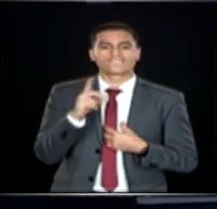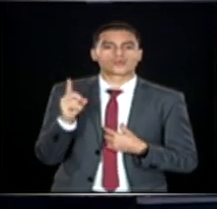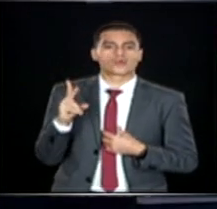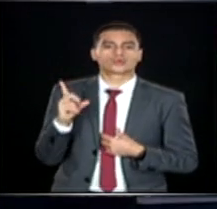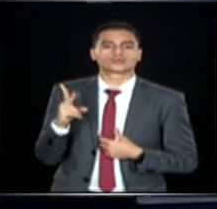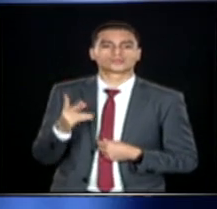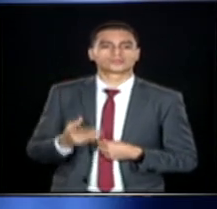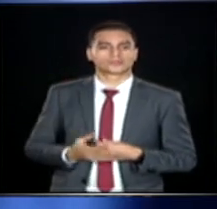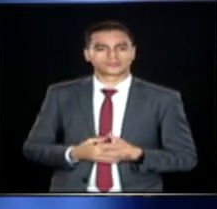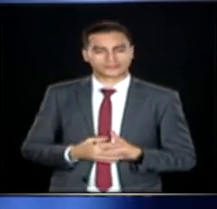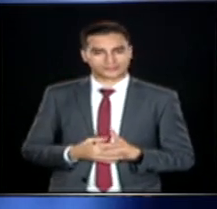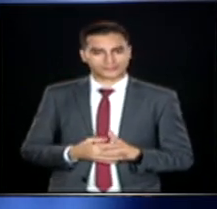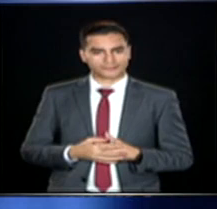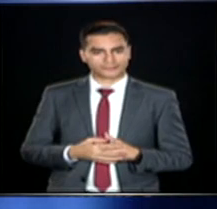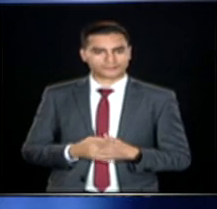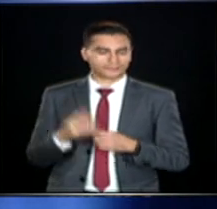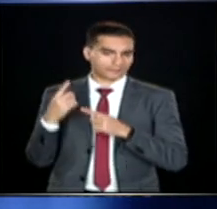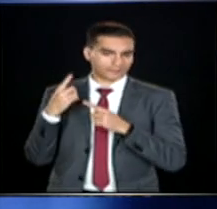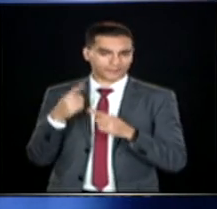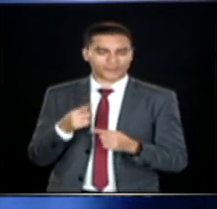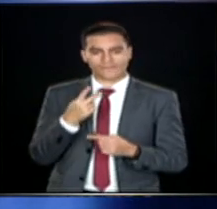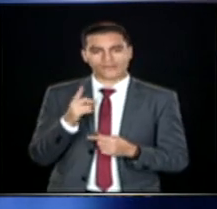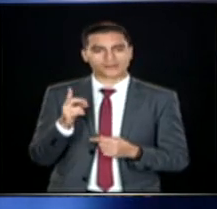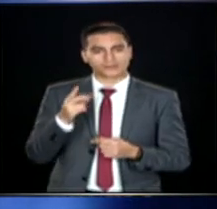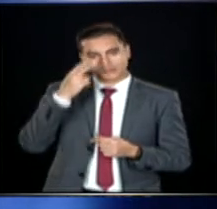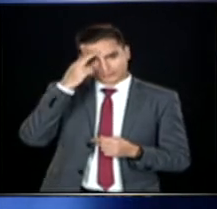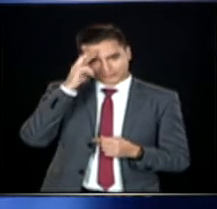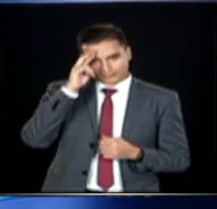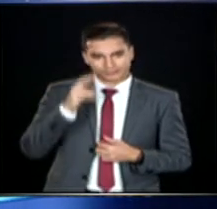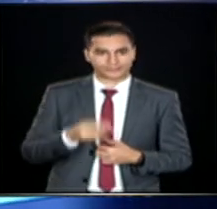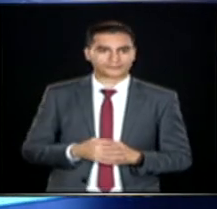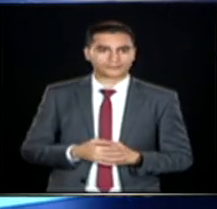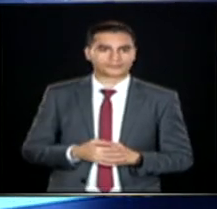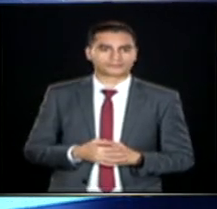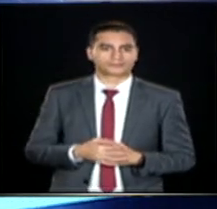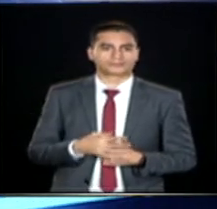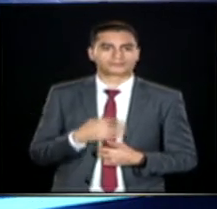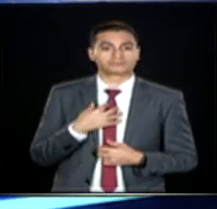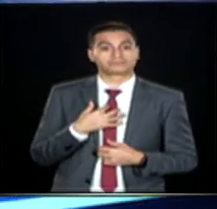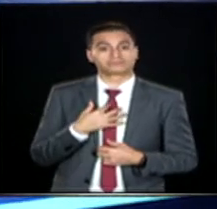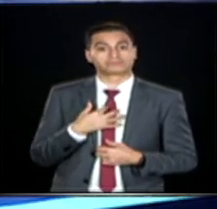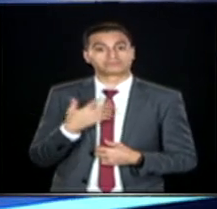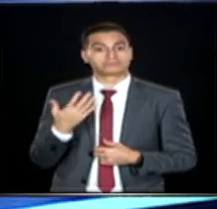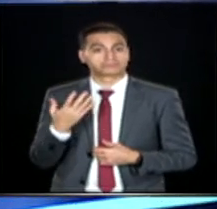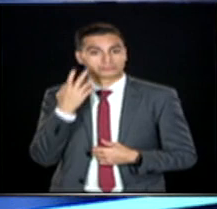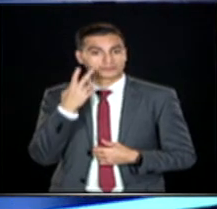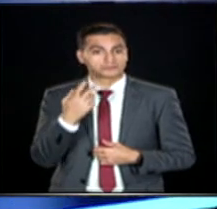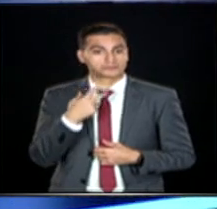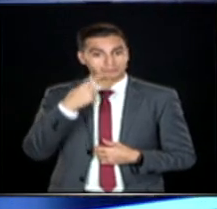لكره القدم حتى عام 2021 فمن هو